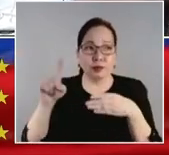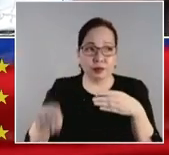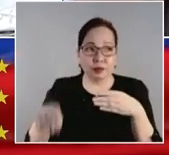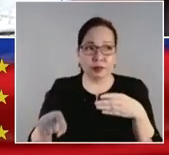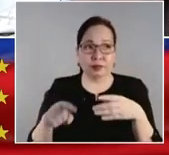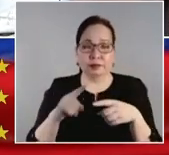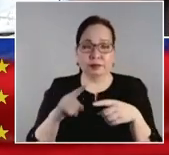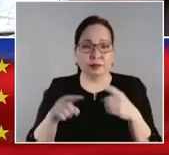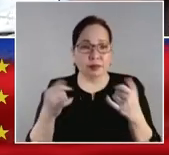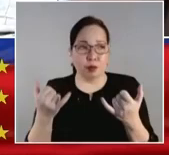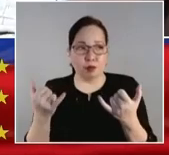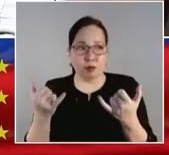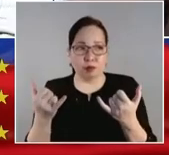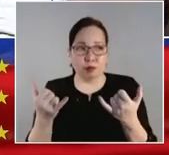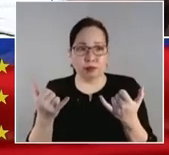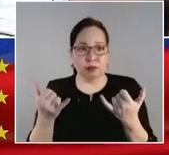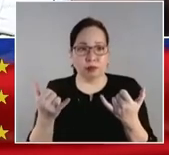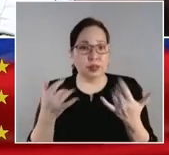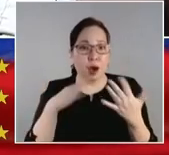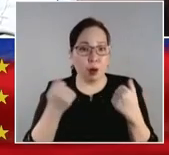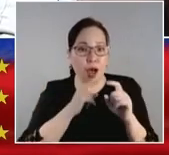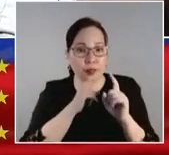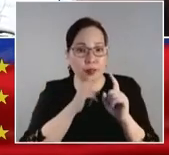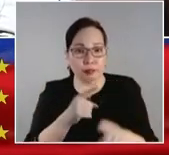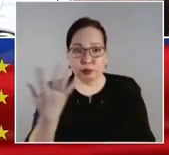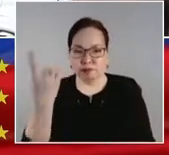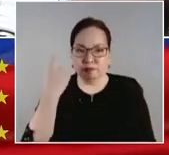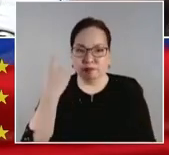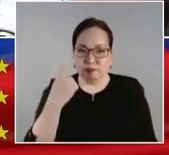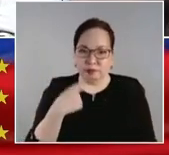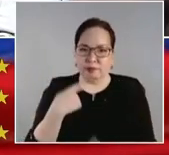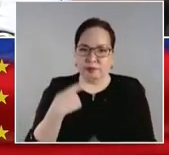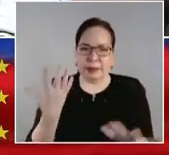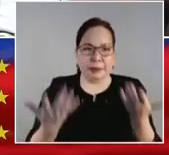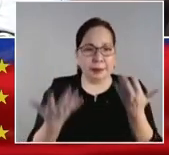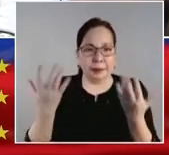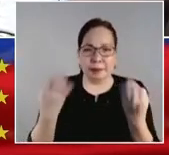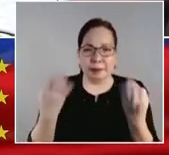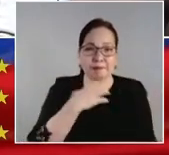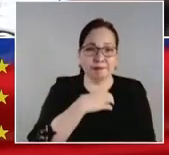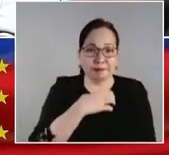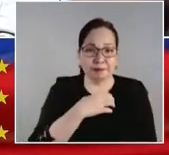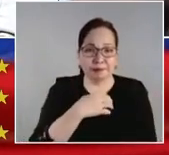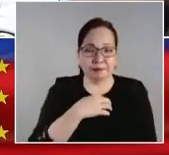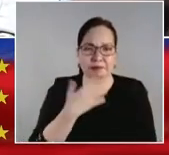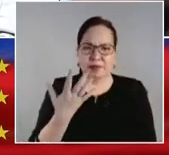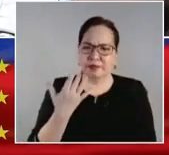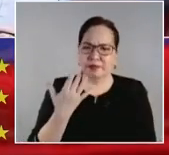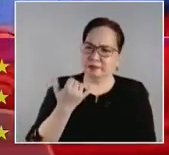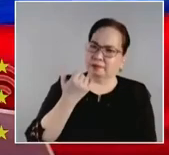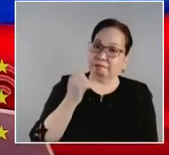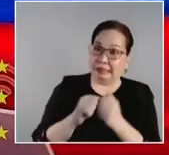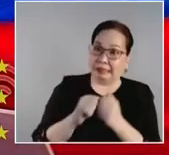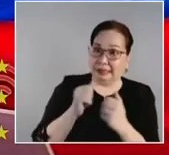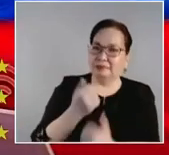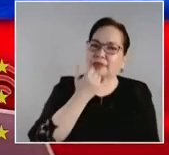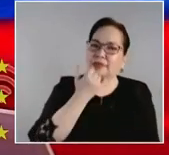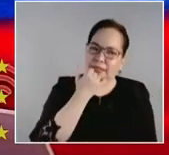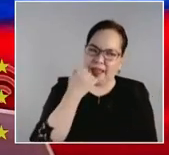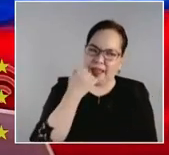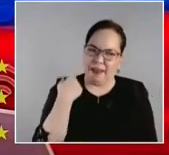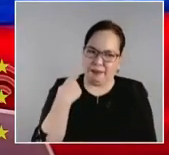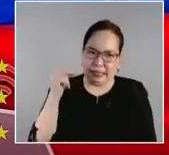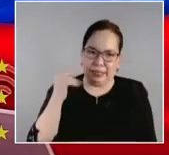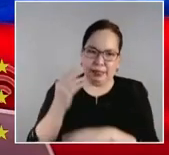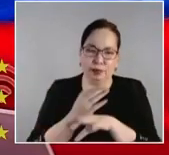time, para masagot ko yung sa inyo, siguro ho, marami nagko-complain eh. So there must be something wrong. May isa lang ang follow-up, Kinong Lopez.